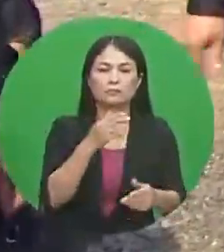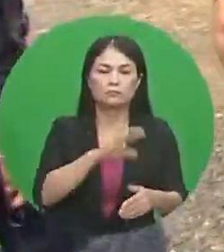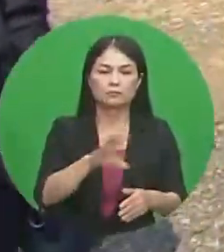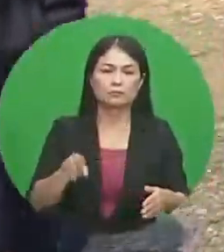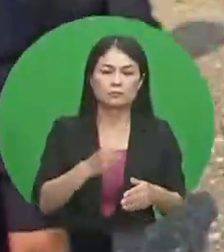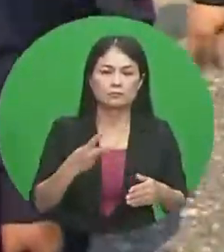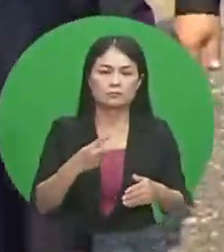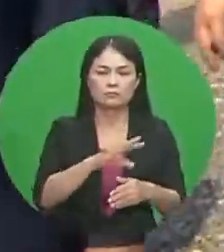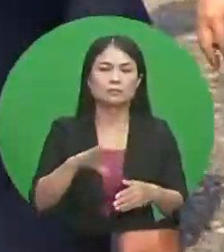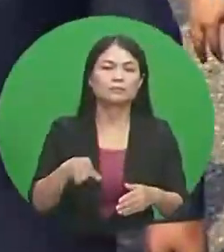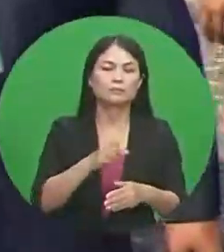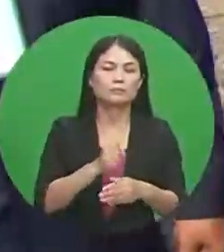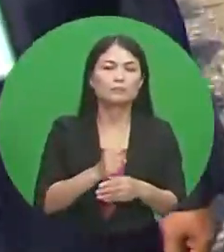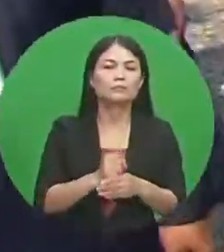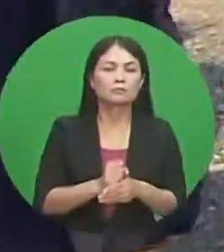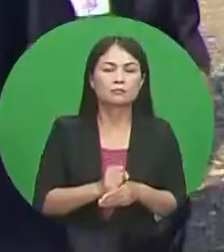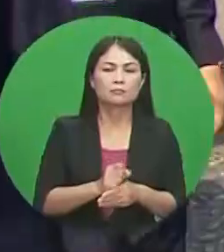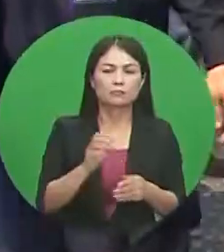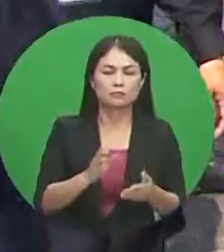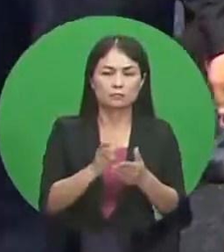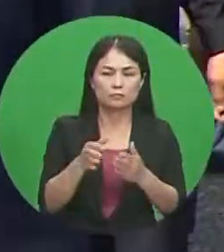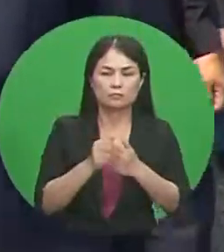ខ្មែរហើយបាននាំមកនូវសុខស